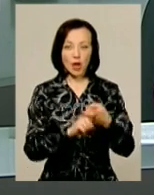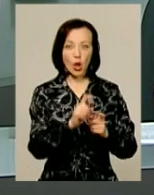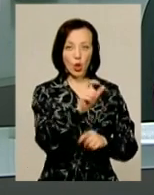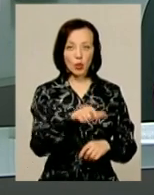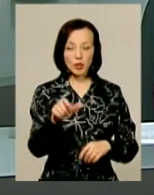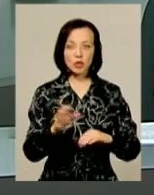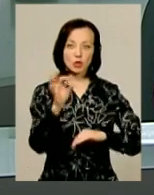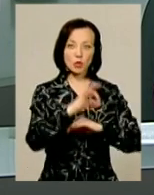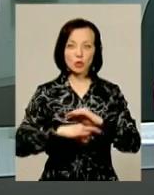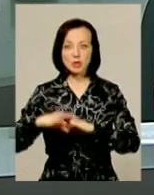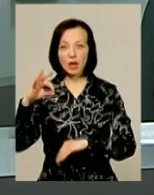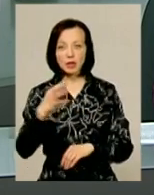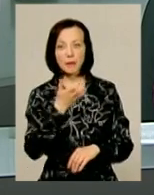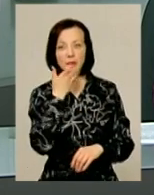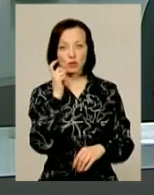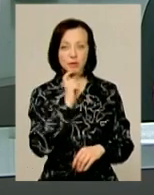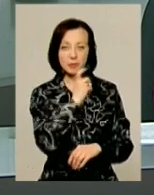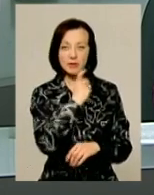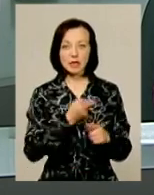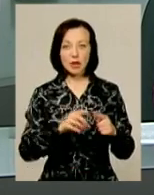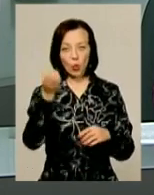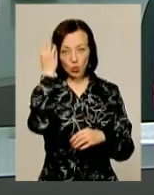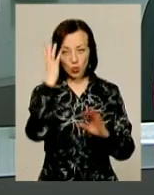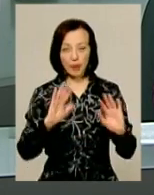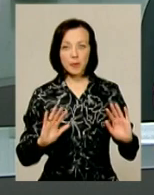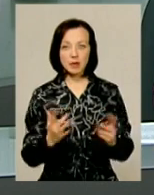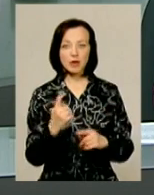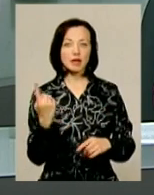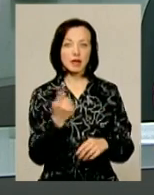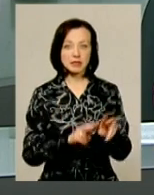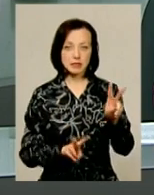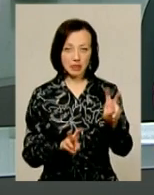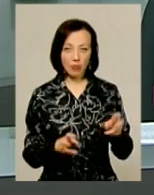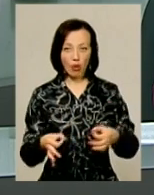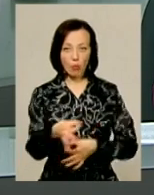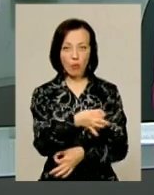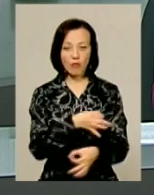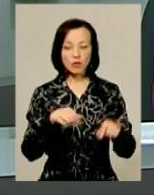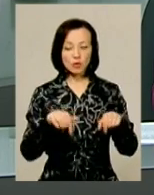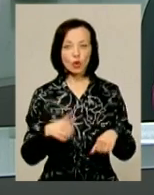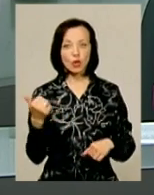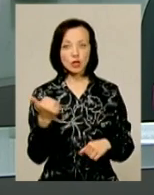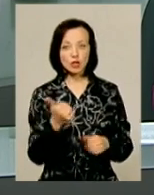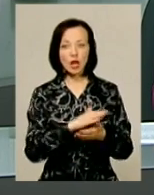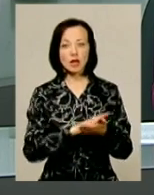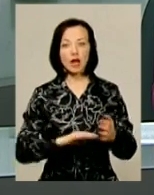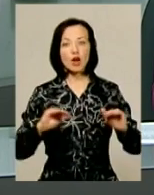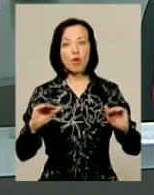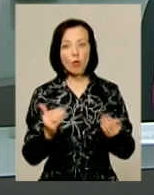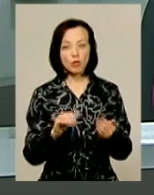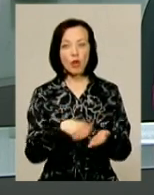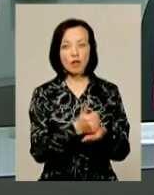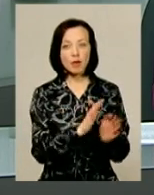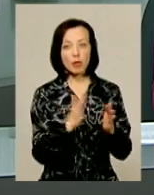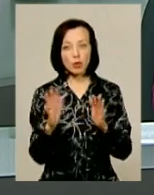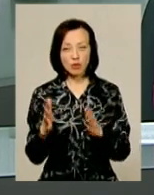Заходу, Півночі і Півдня країни. Ця культурна подія – одна із тем, котру обговорювали цього тижня. А далі коротко про головні